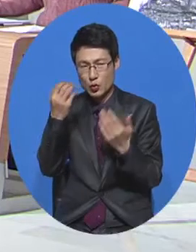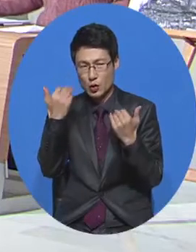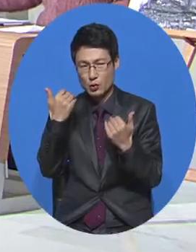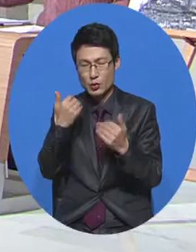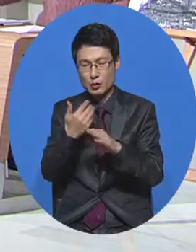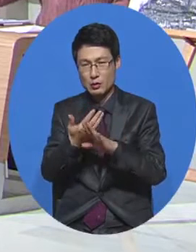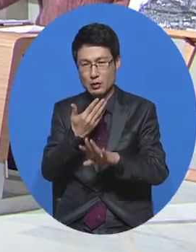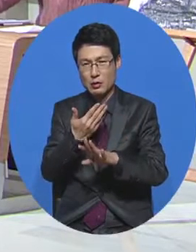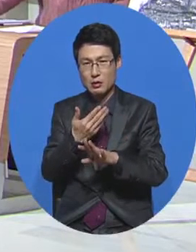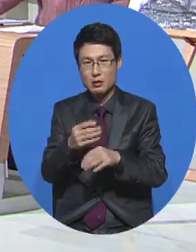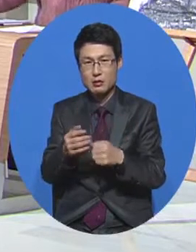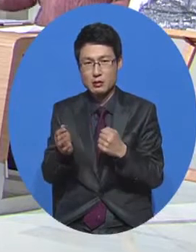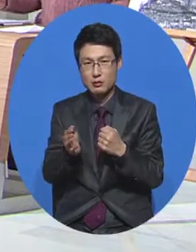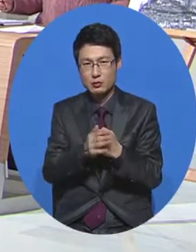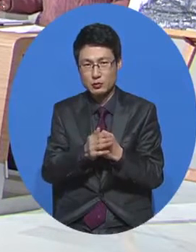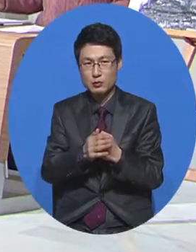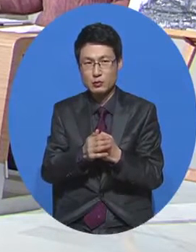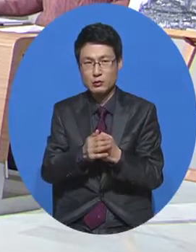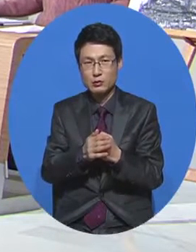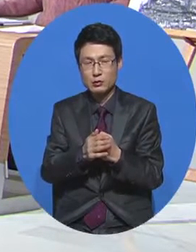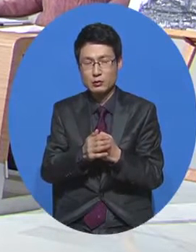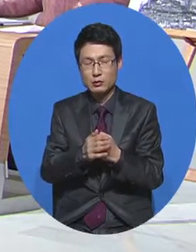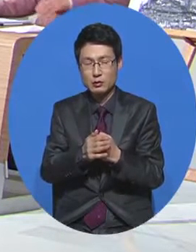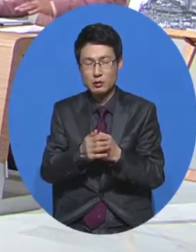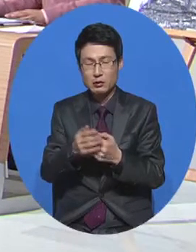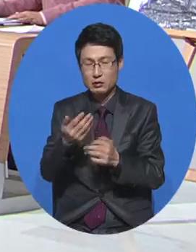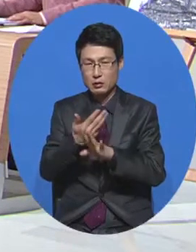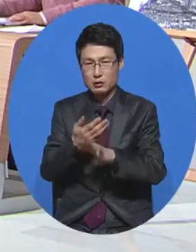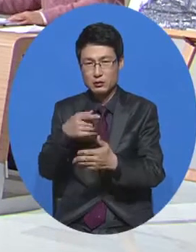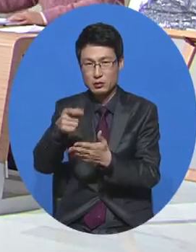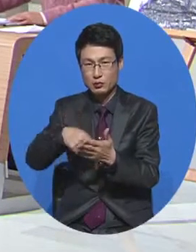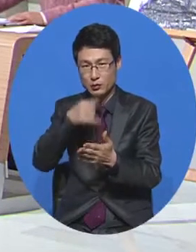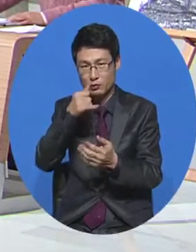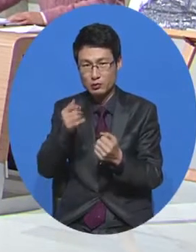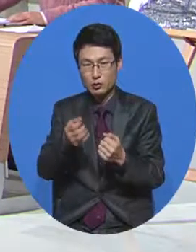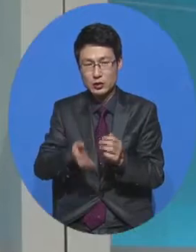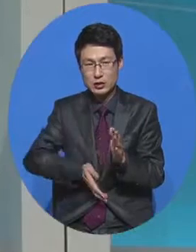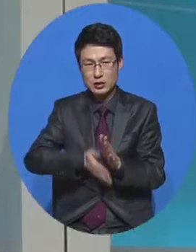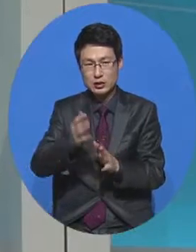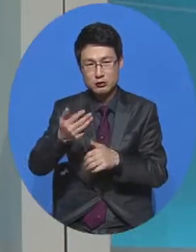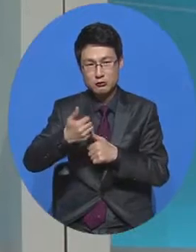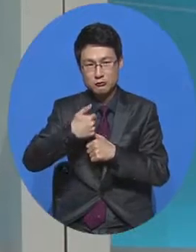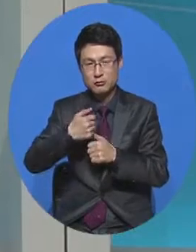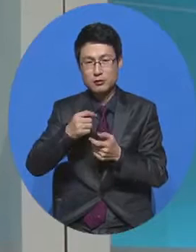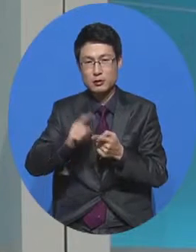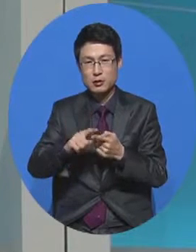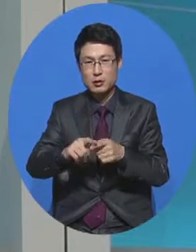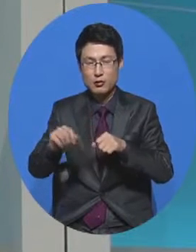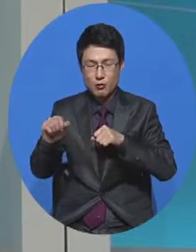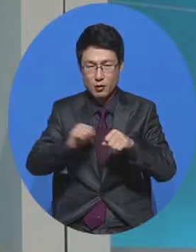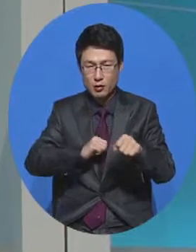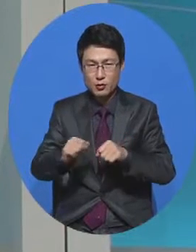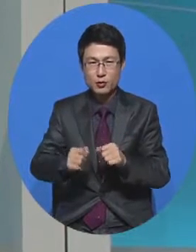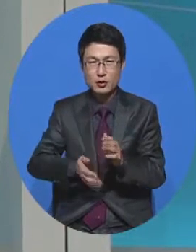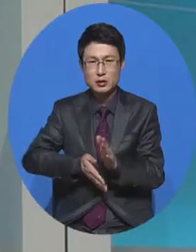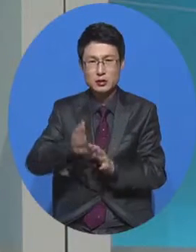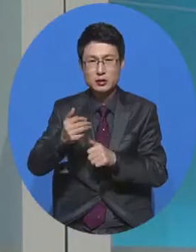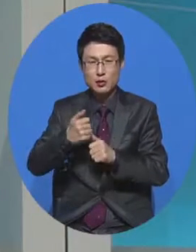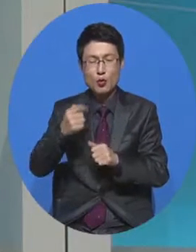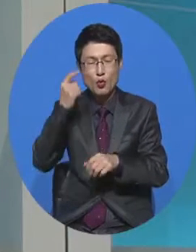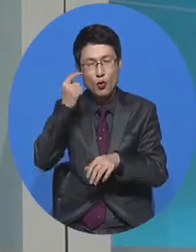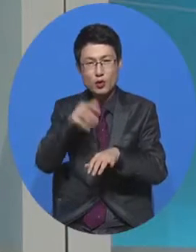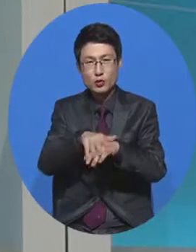다른 뭐 탁 다른 부분이 서술 돼 있고요 그 다음에 시민군의 뭐 활약 이라든가 시민군이 왜